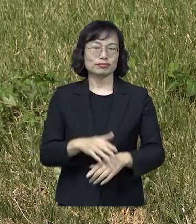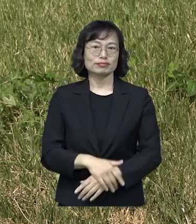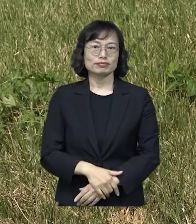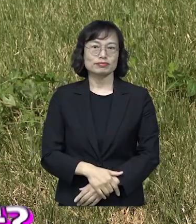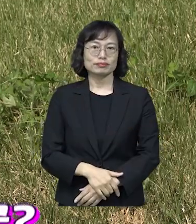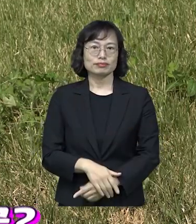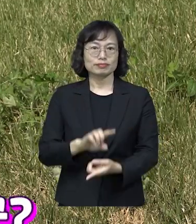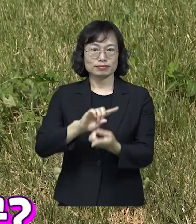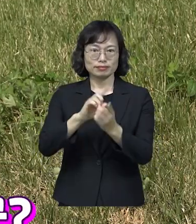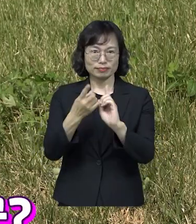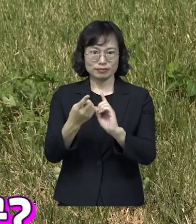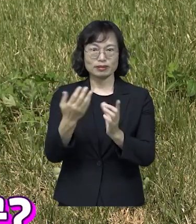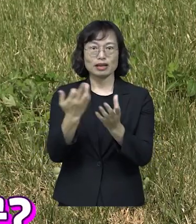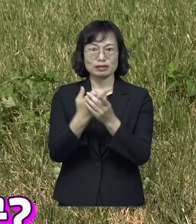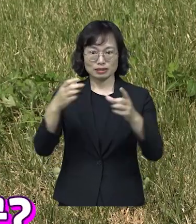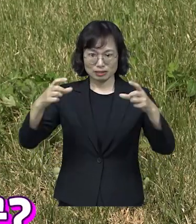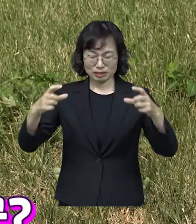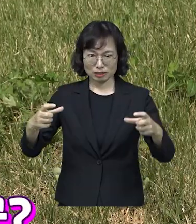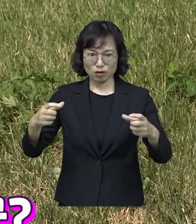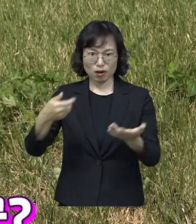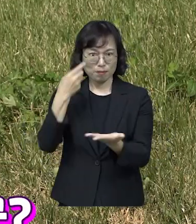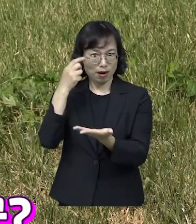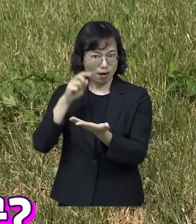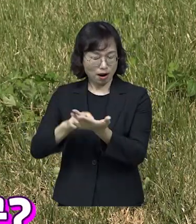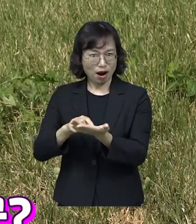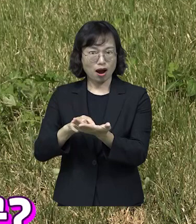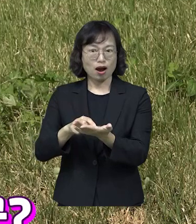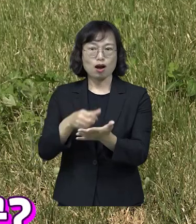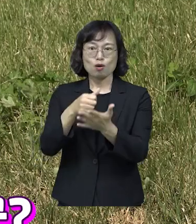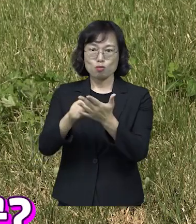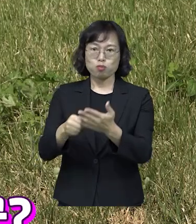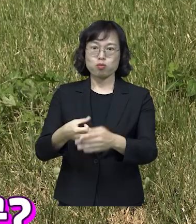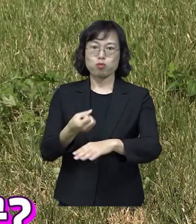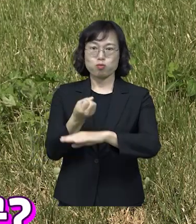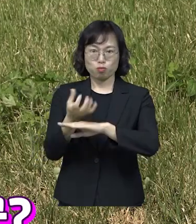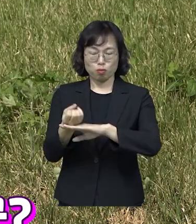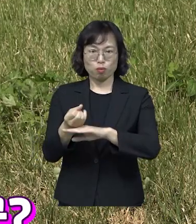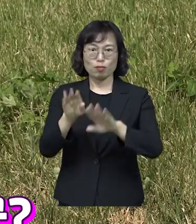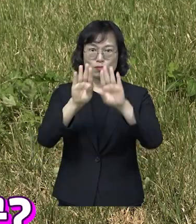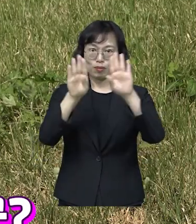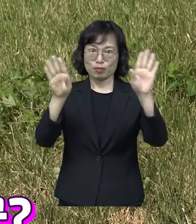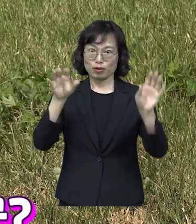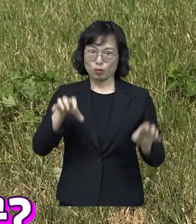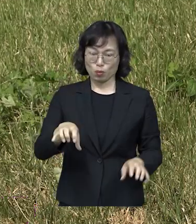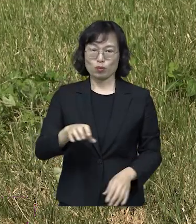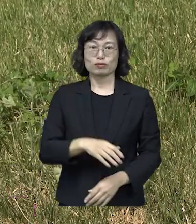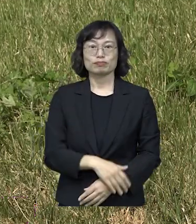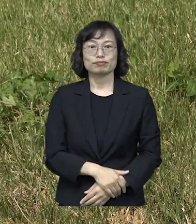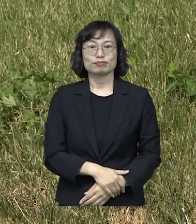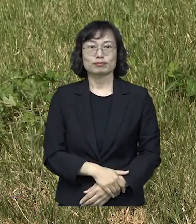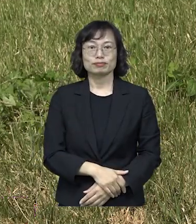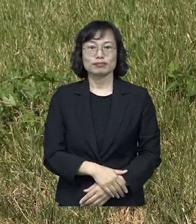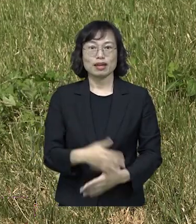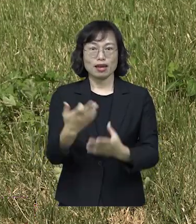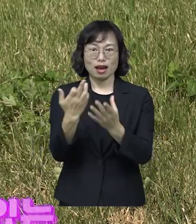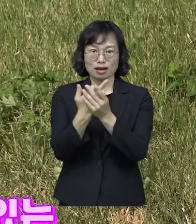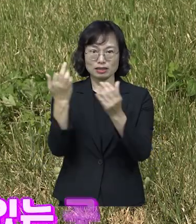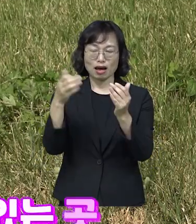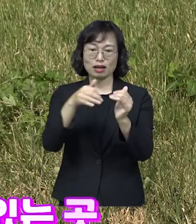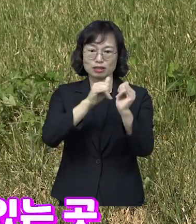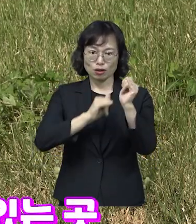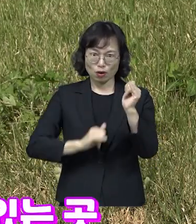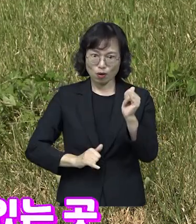않네요. 대신 양산에서 발굴된 유물과 보물들이 가득 전시된 곳을 찾았습니다. 바로